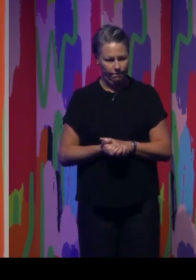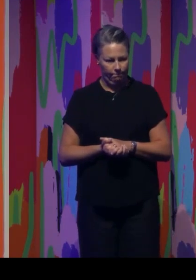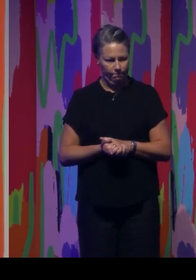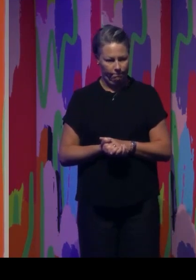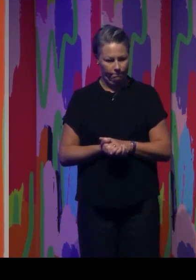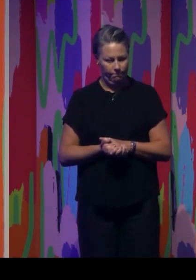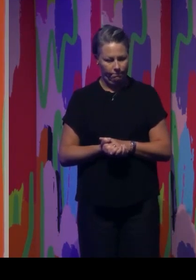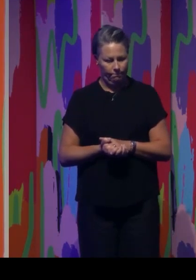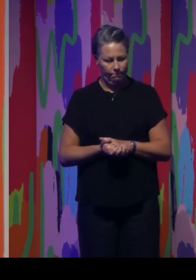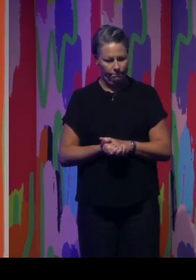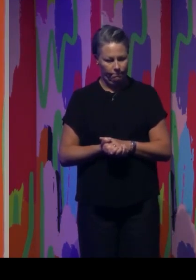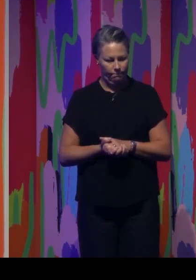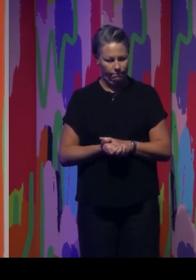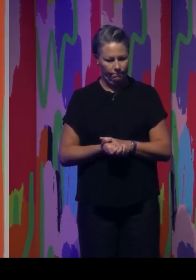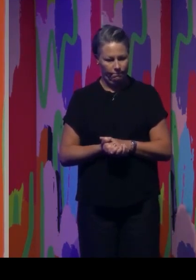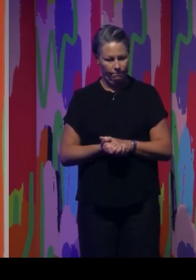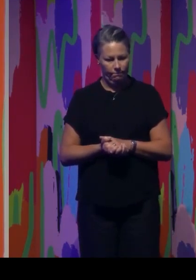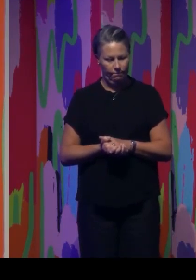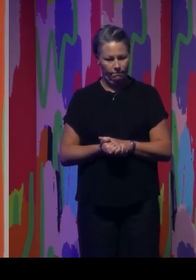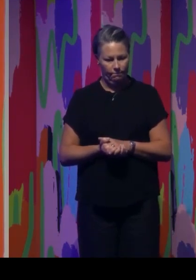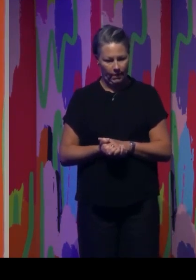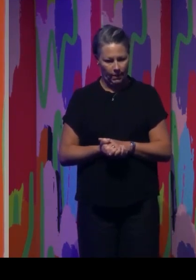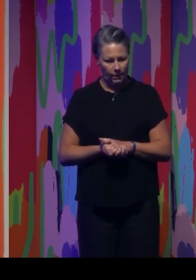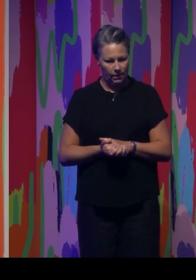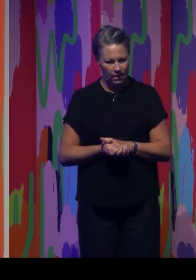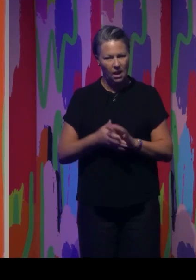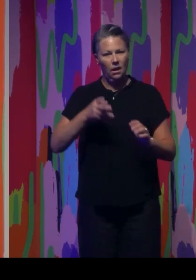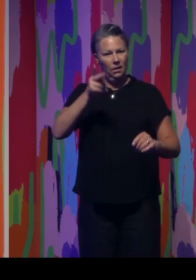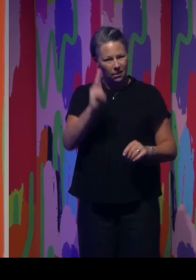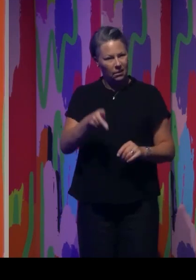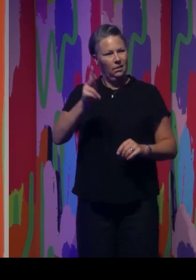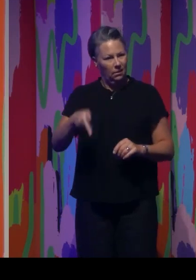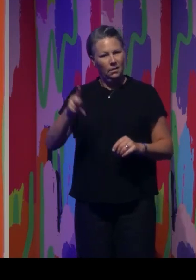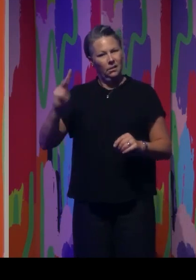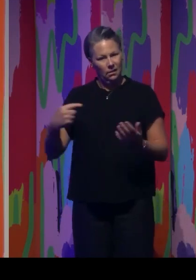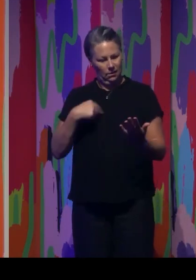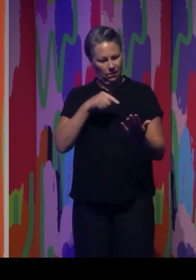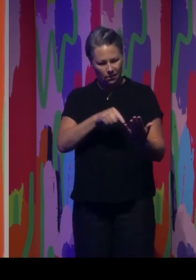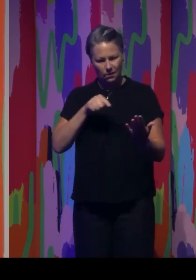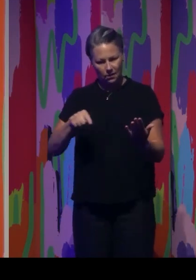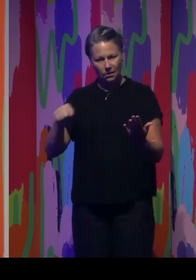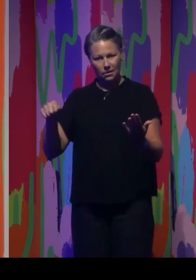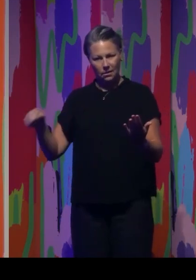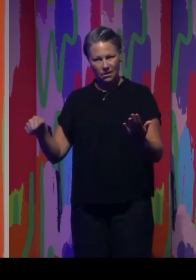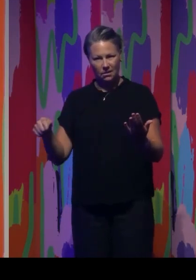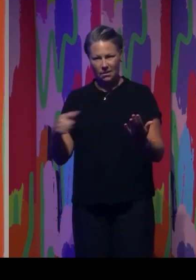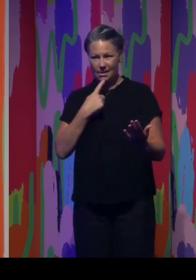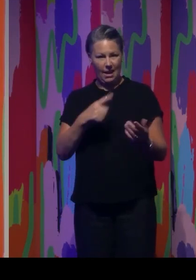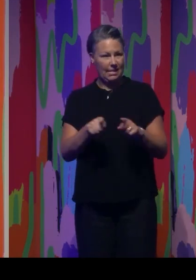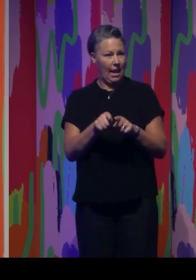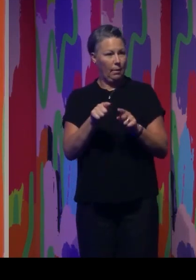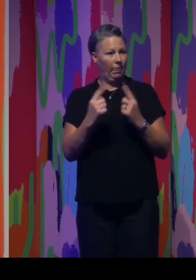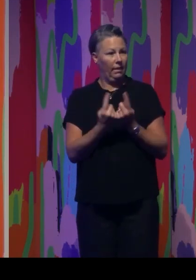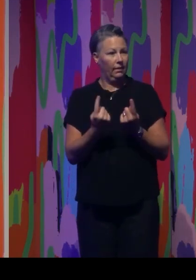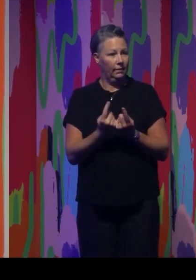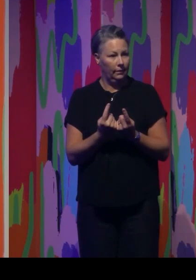which has been referring time and time again is inability having